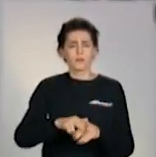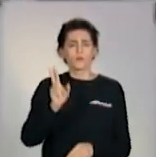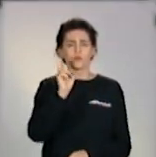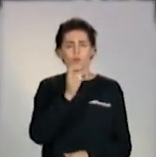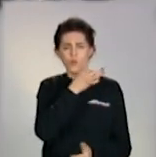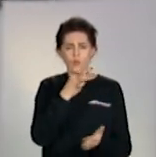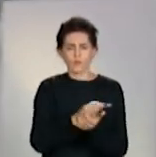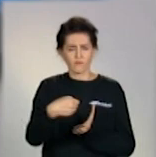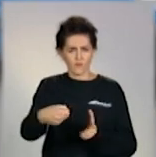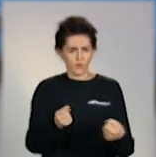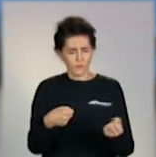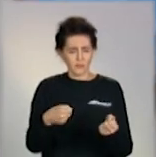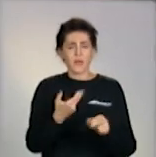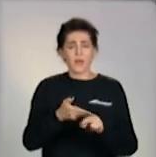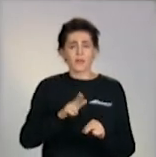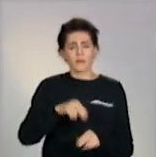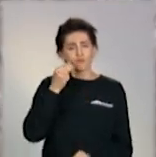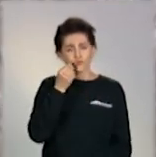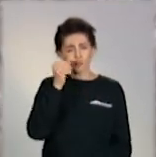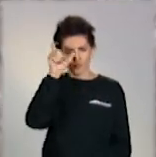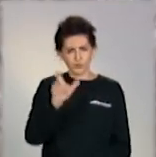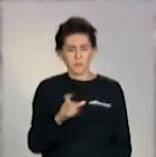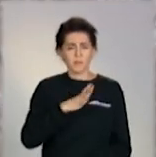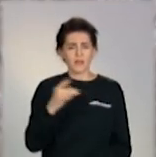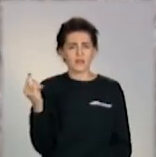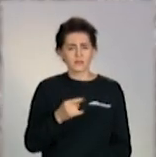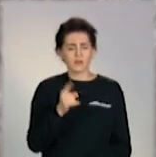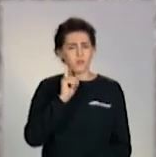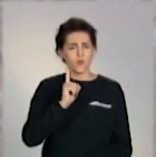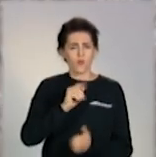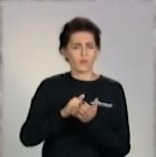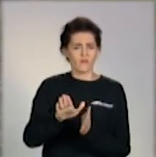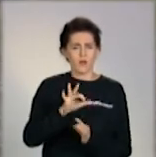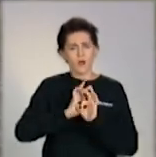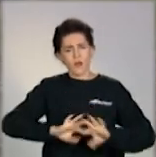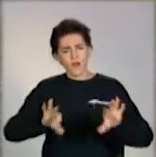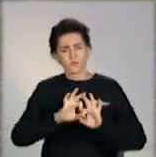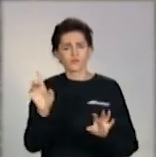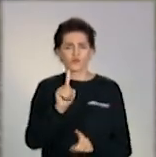керує транспортним засобом». Чоловік, що був за кермом таксі, поки відмовляється давати